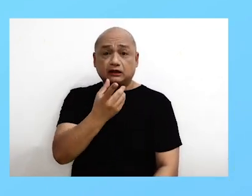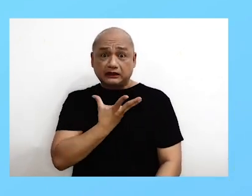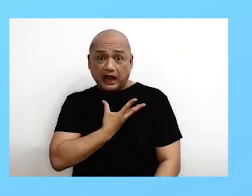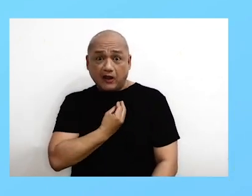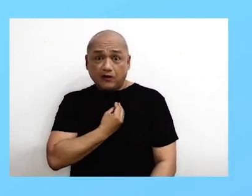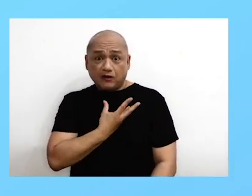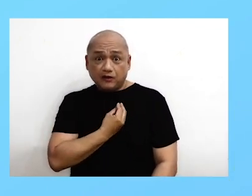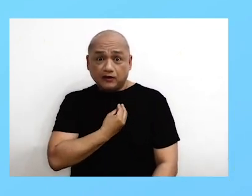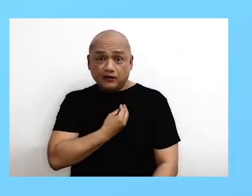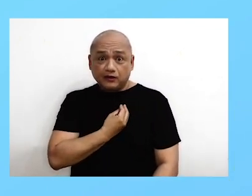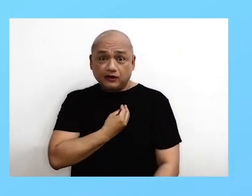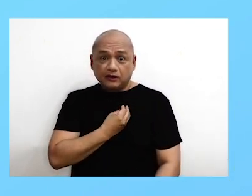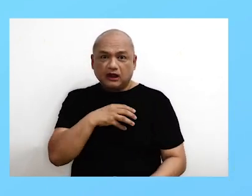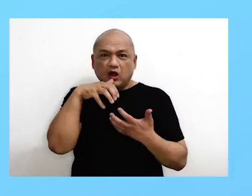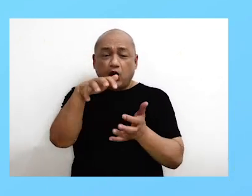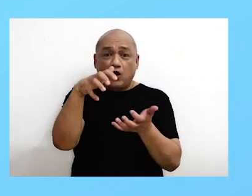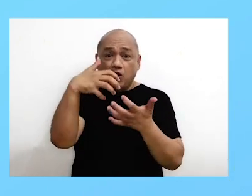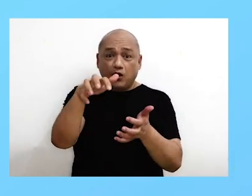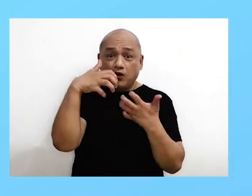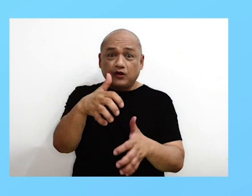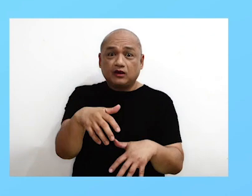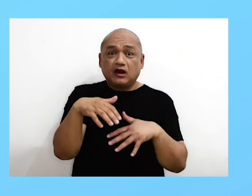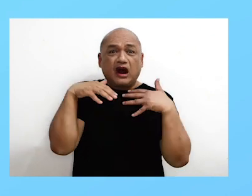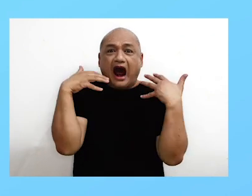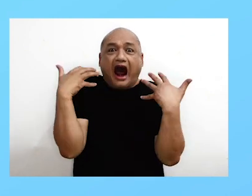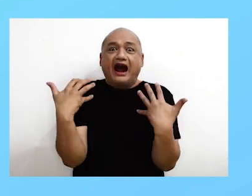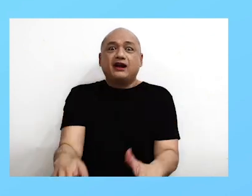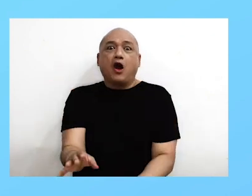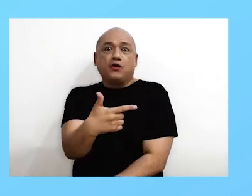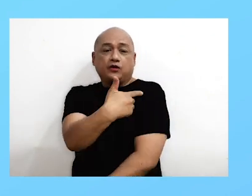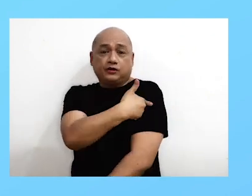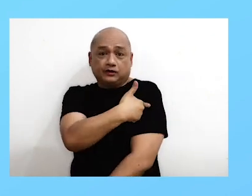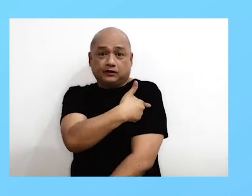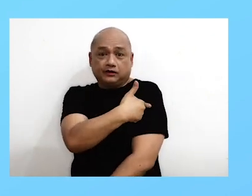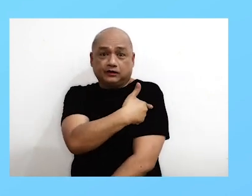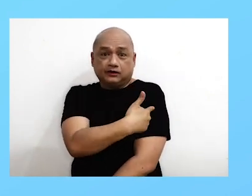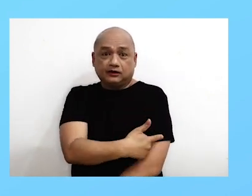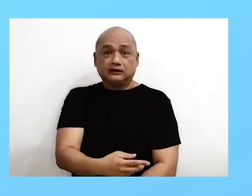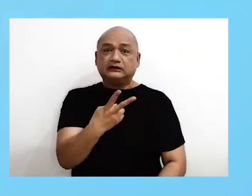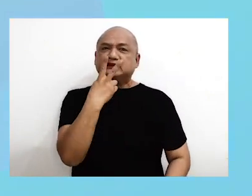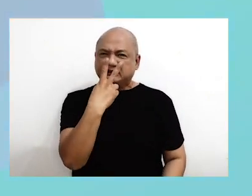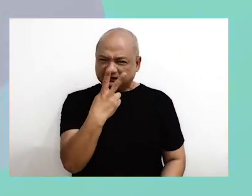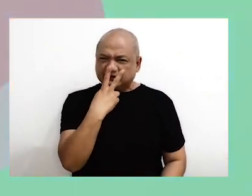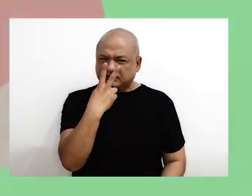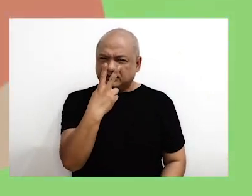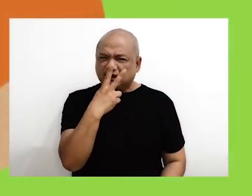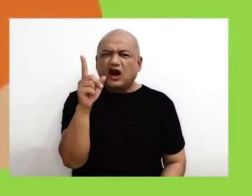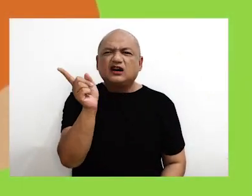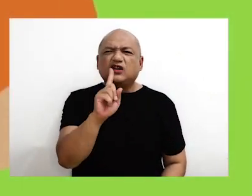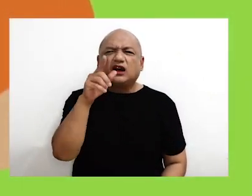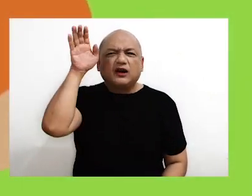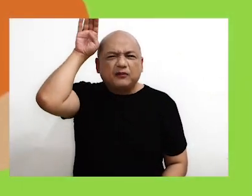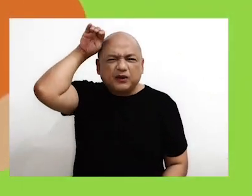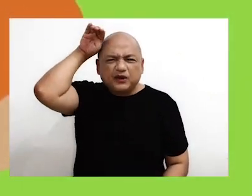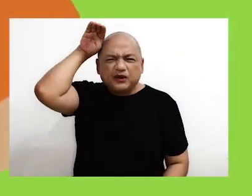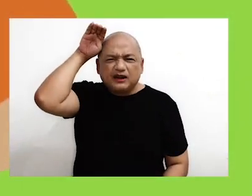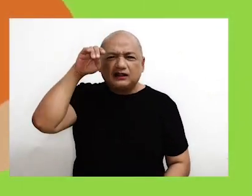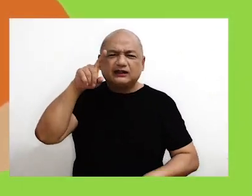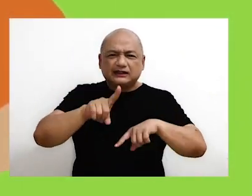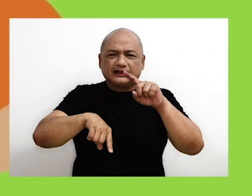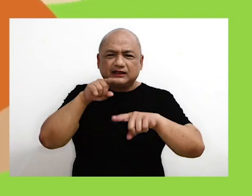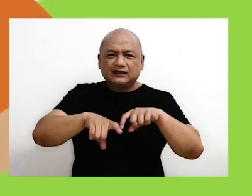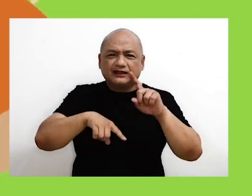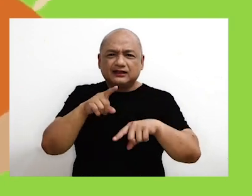nyo? Kayo ba ay natakot? Ang kwento natin ngayon ay tungkol sa isang asong